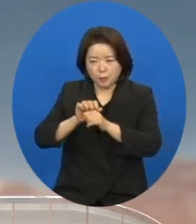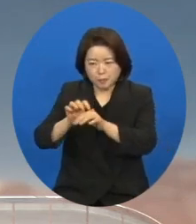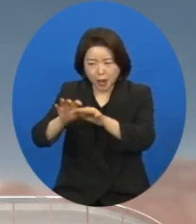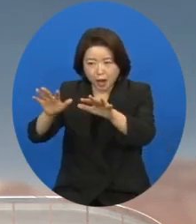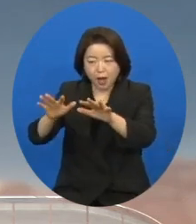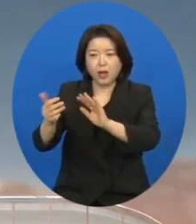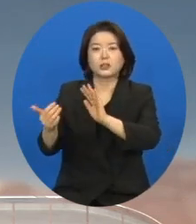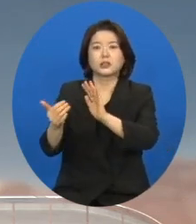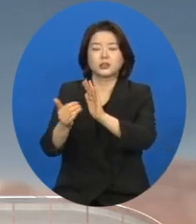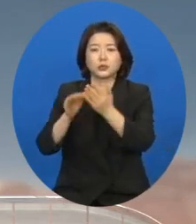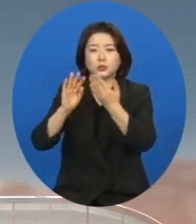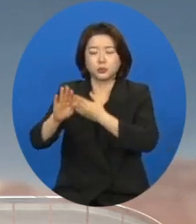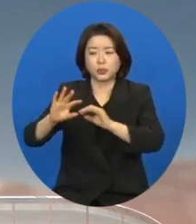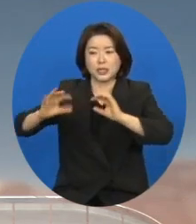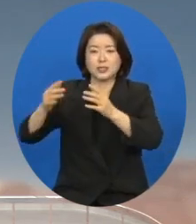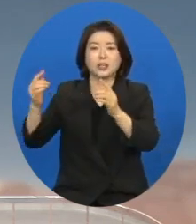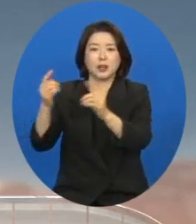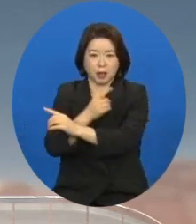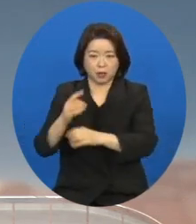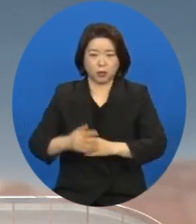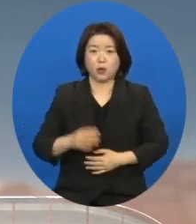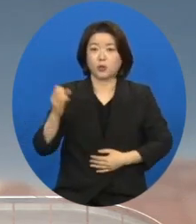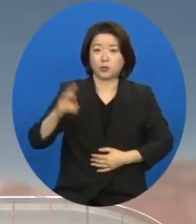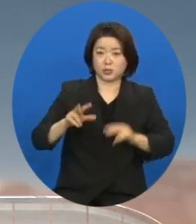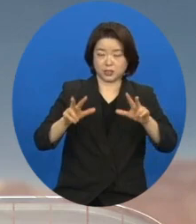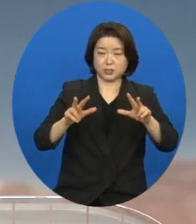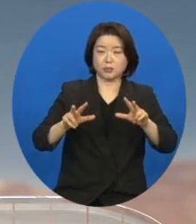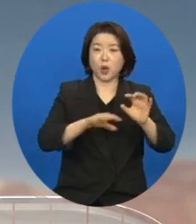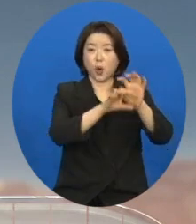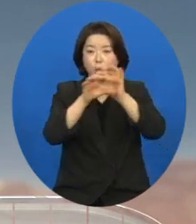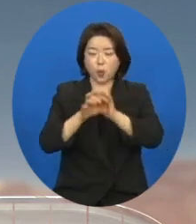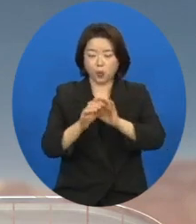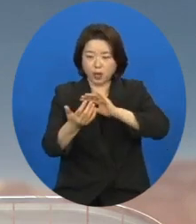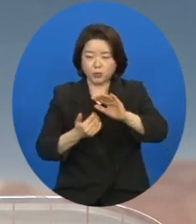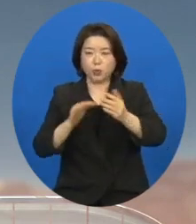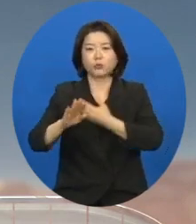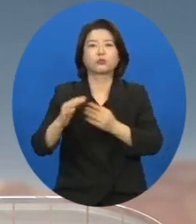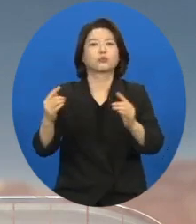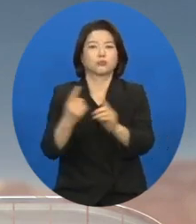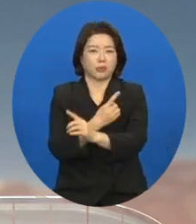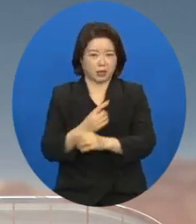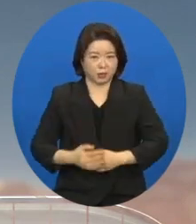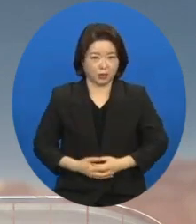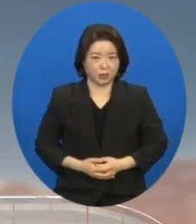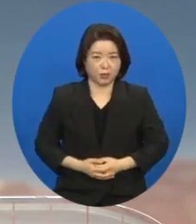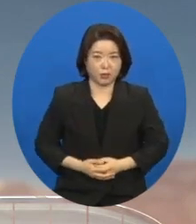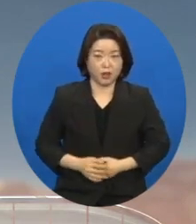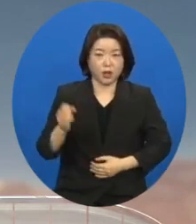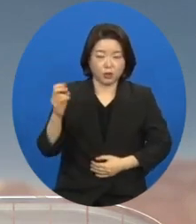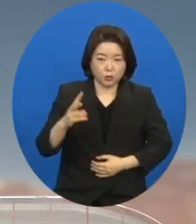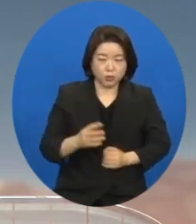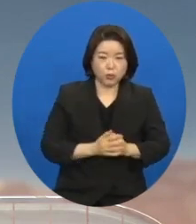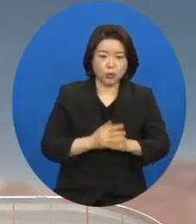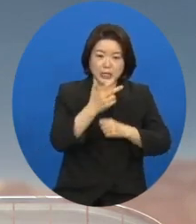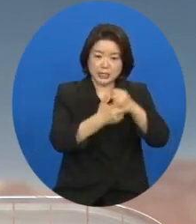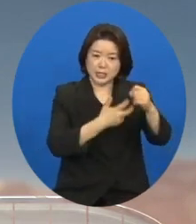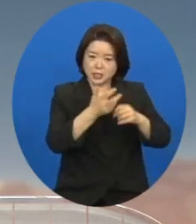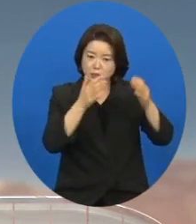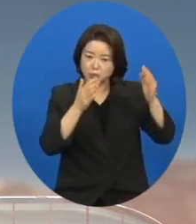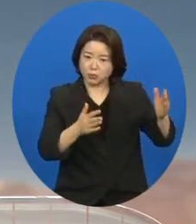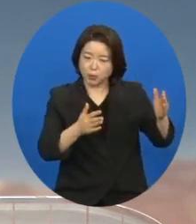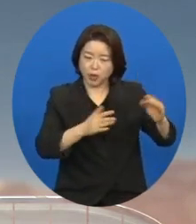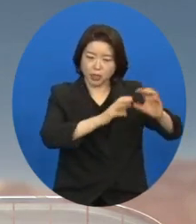여러분들은 느끼실 겁니다. 70년간 거의 전쟁이 큰 전쟁이 없었는데 러시아와 우크라이나